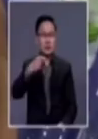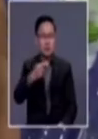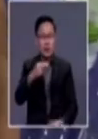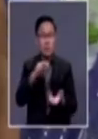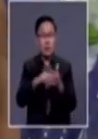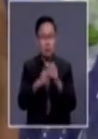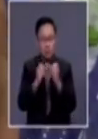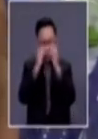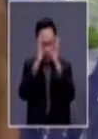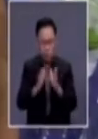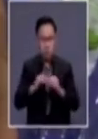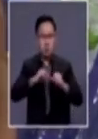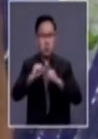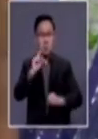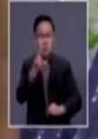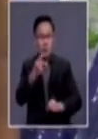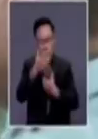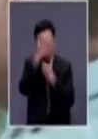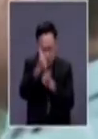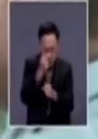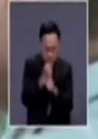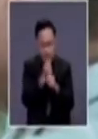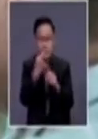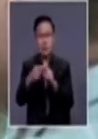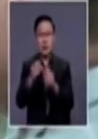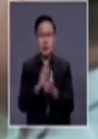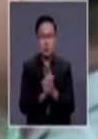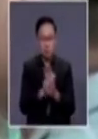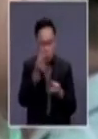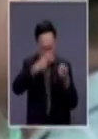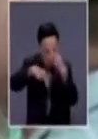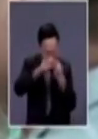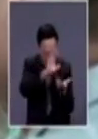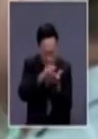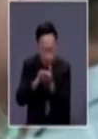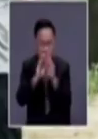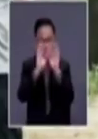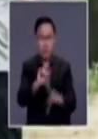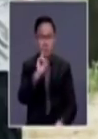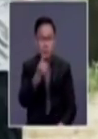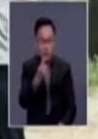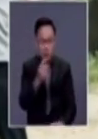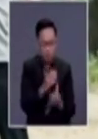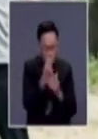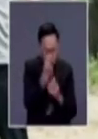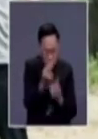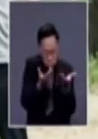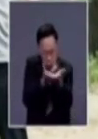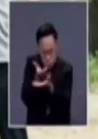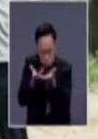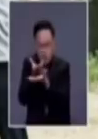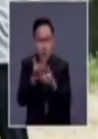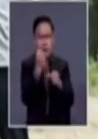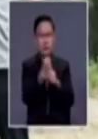S ก็คือเขาจะเข้ามาที่โรงเรียนโดยการที่จะศึกษาข้อมูลต่างๆของโรงเรียนมาเวิร์กช็อปกับทั้ง